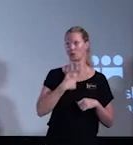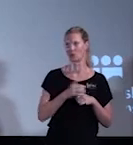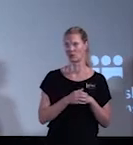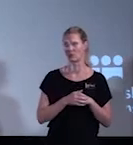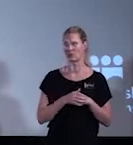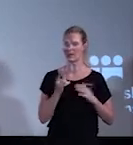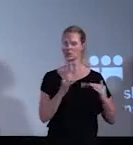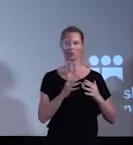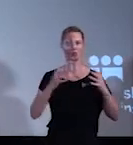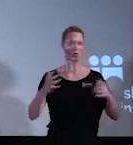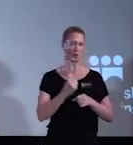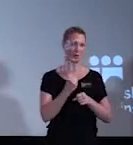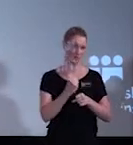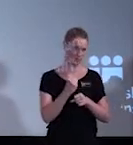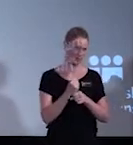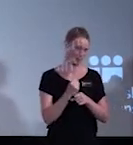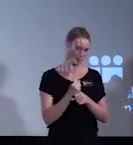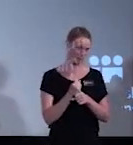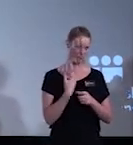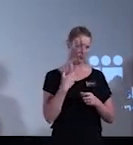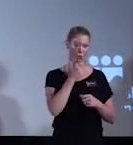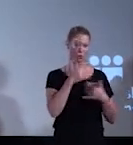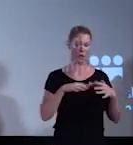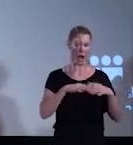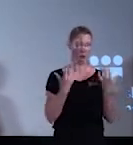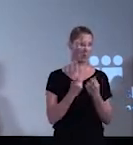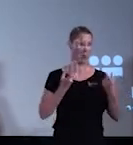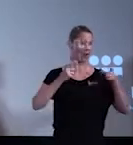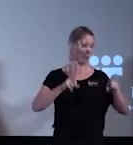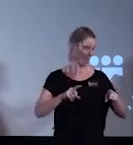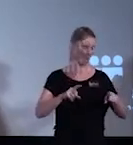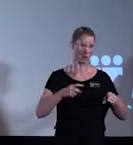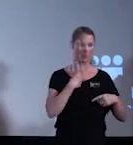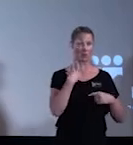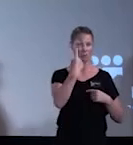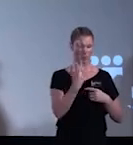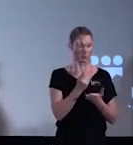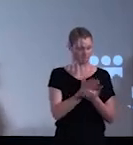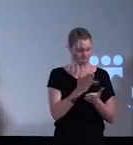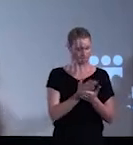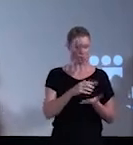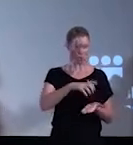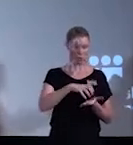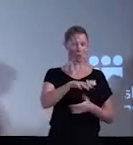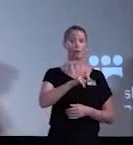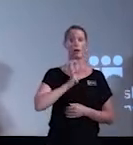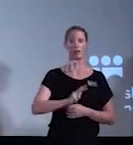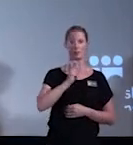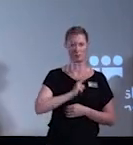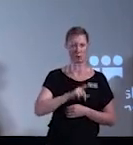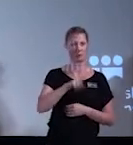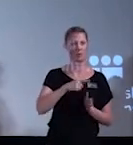ju liksom ett större arbete, och vi kan inte göra allt på en gång. Vi måste först säkerställa att staten tar ett ansvar